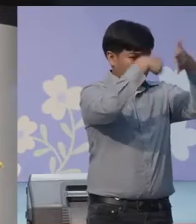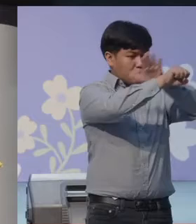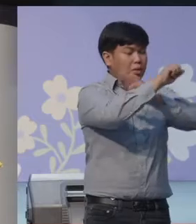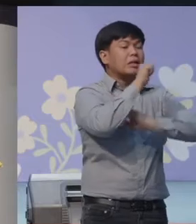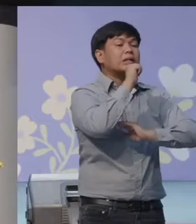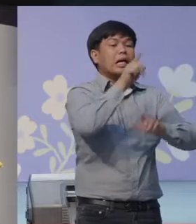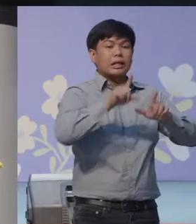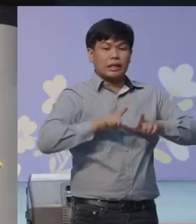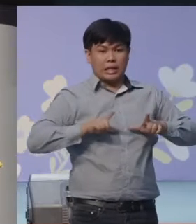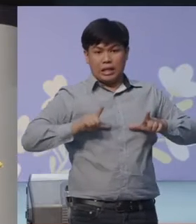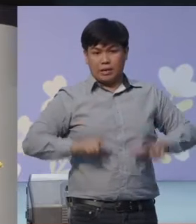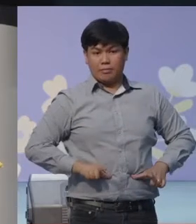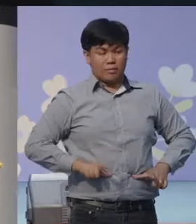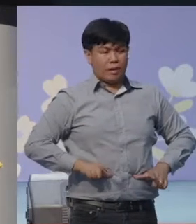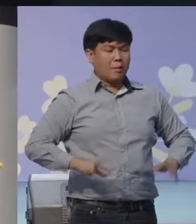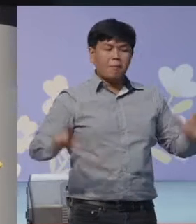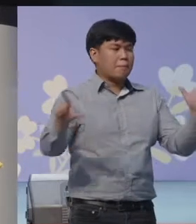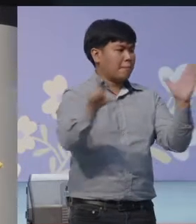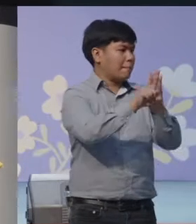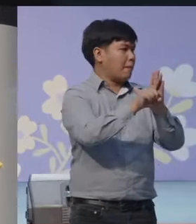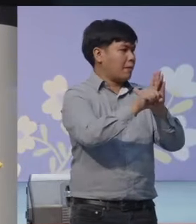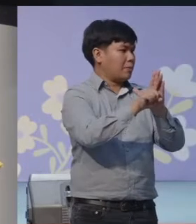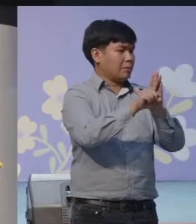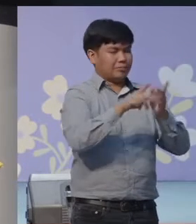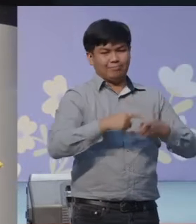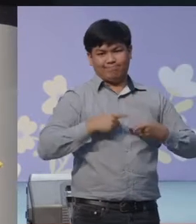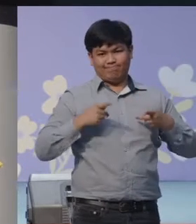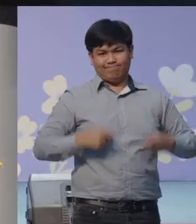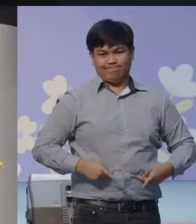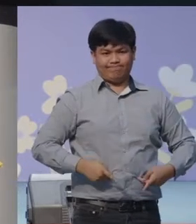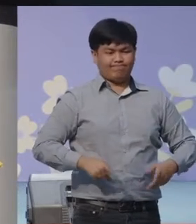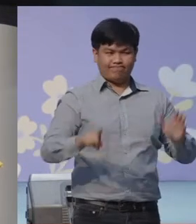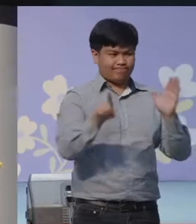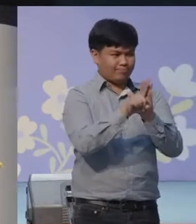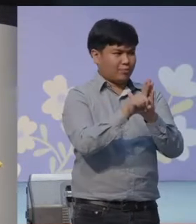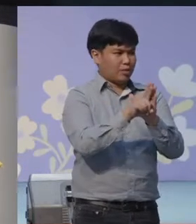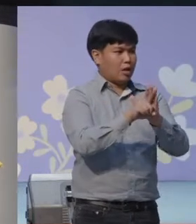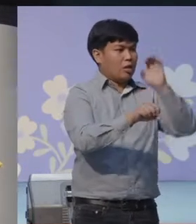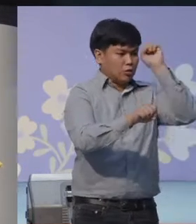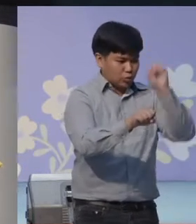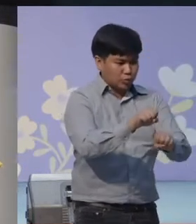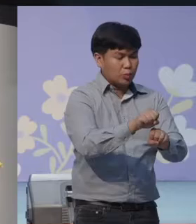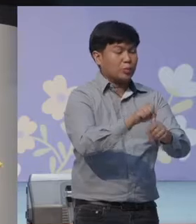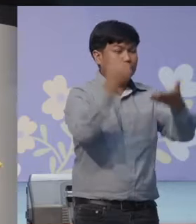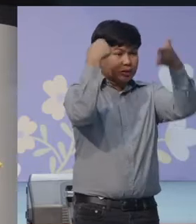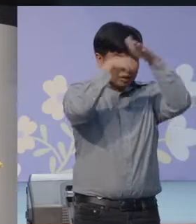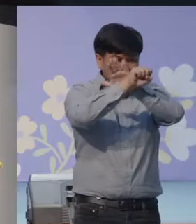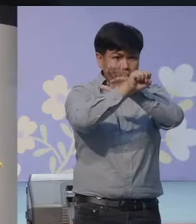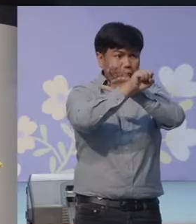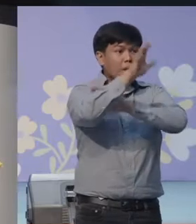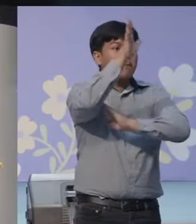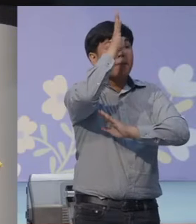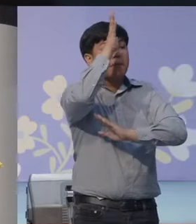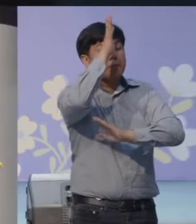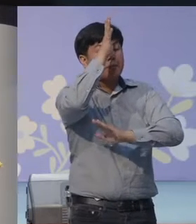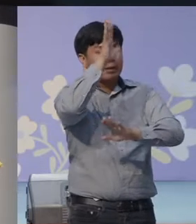siya nanggaling sa linya ng mga pari. Alright? So, si Hana ay